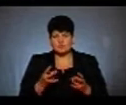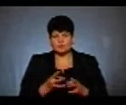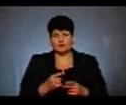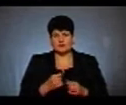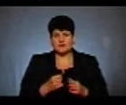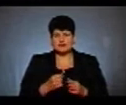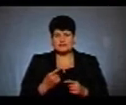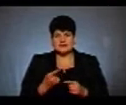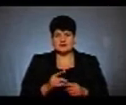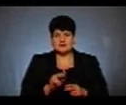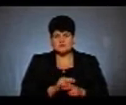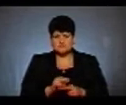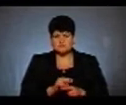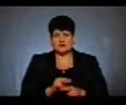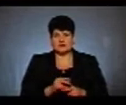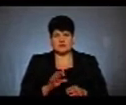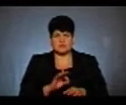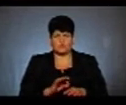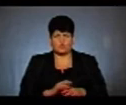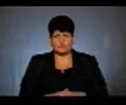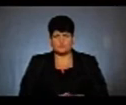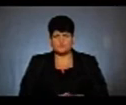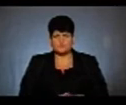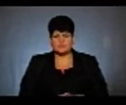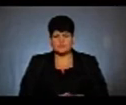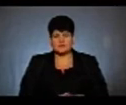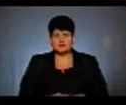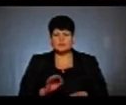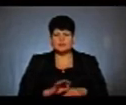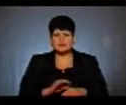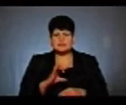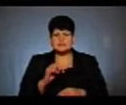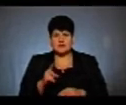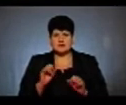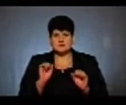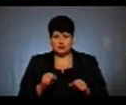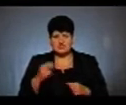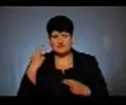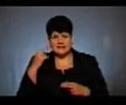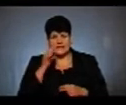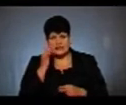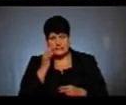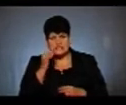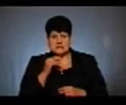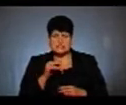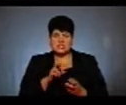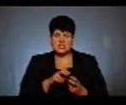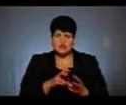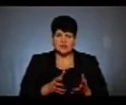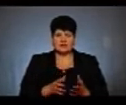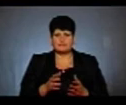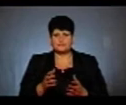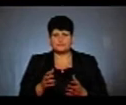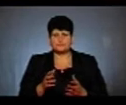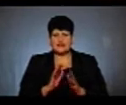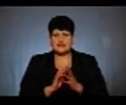достатньо для профілактики цього небезпечного захворювання. Заразитися сказом домашні тварини можуть від диких лисиць, їжаків та кажанів.